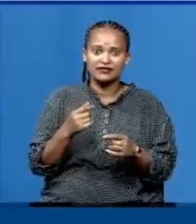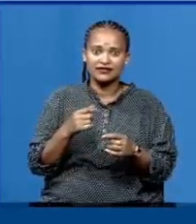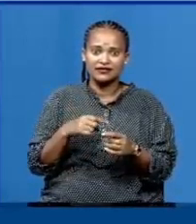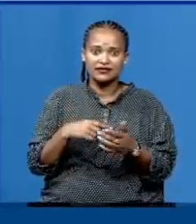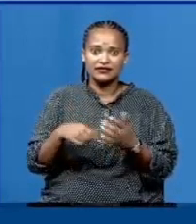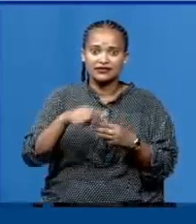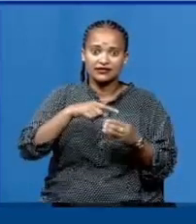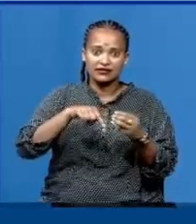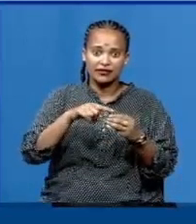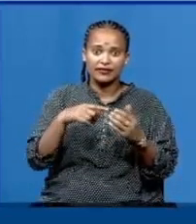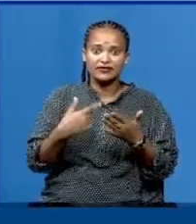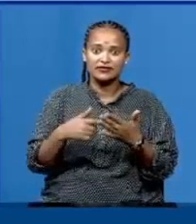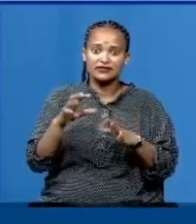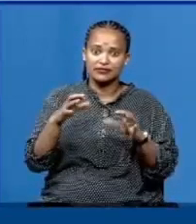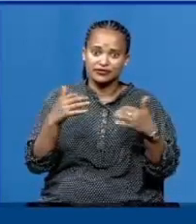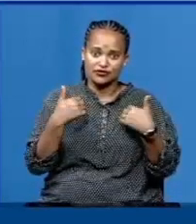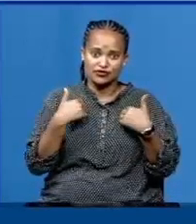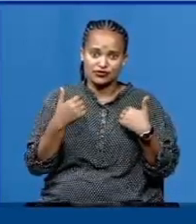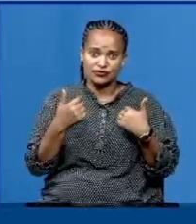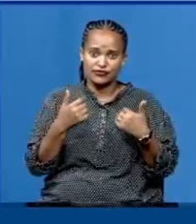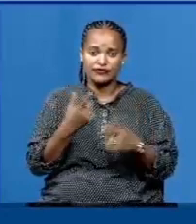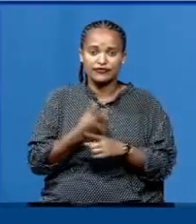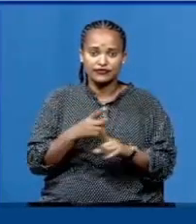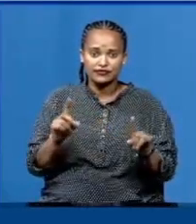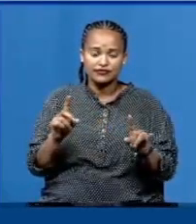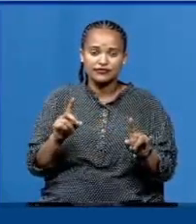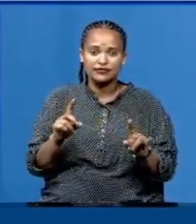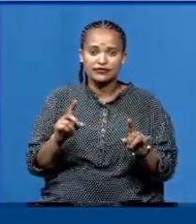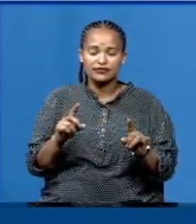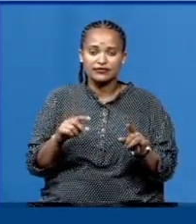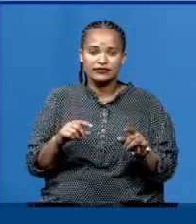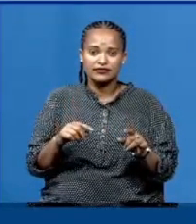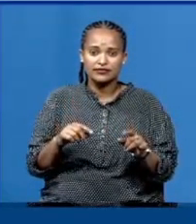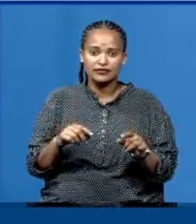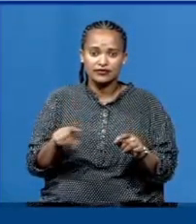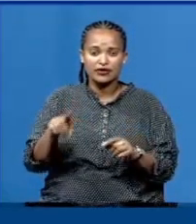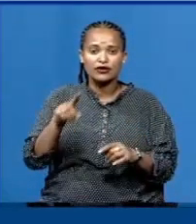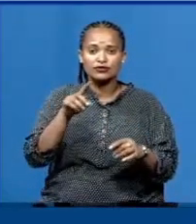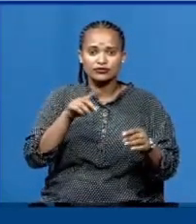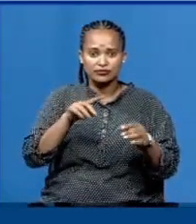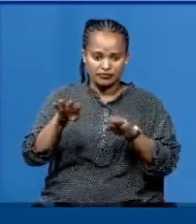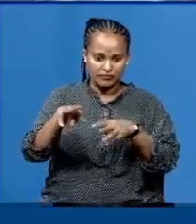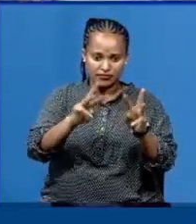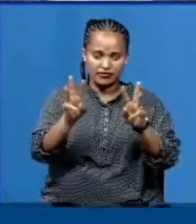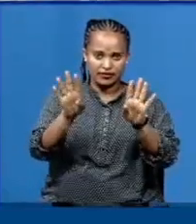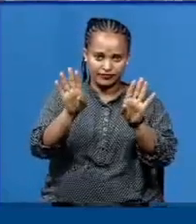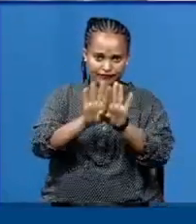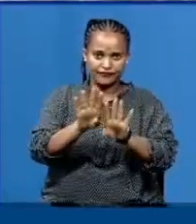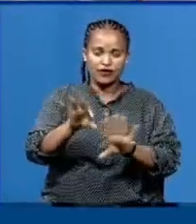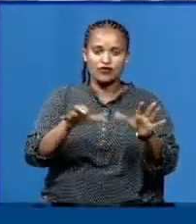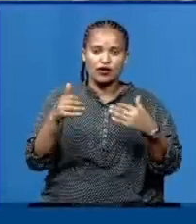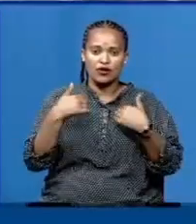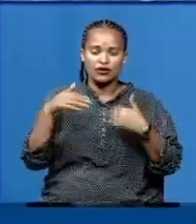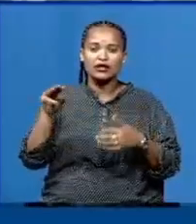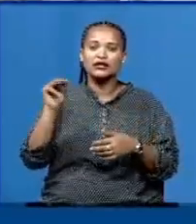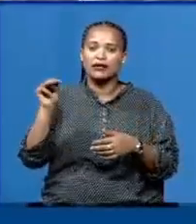ካሊእ ከባቢ ተፈትሑ ዘሎ ፀገም ተፈትሐን ኮማ ናብ ብዓገር ኣለኹማ ናብ ደውሃን ዝሓልፍ መንገዲ ምዕፃው እስካዕ ሕዚ እክልዘይ ወሰዳ